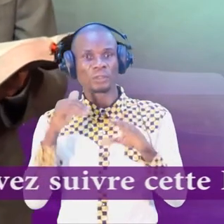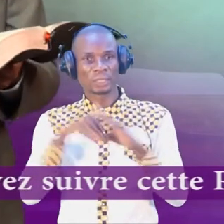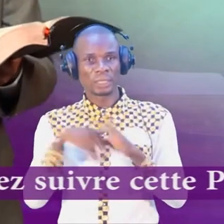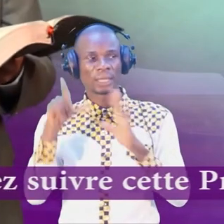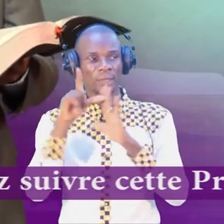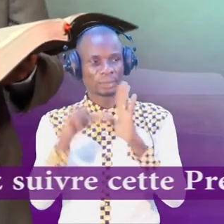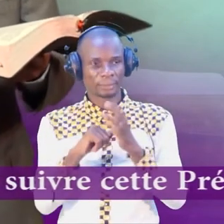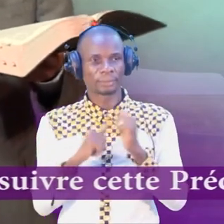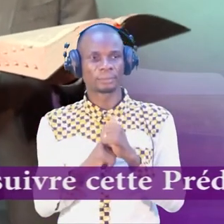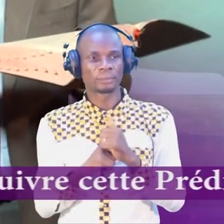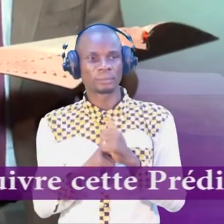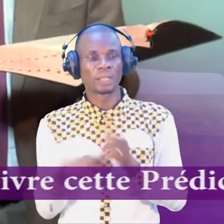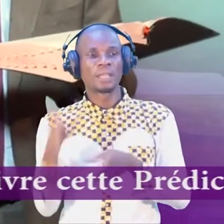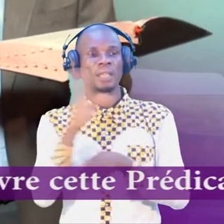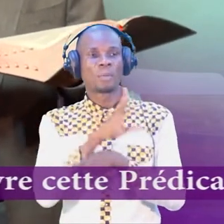amri kumi